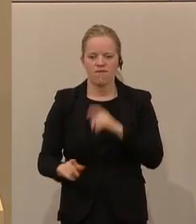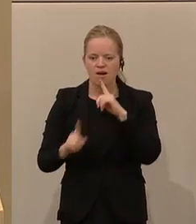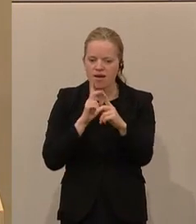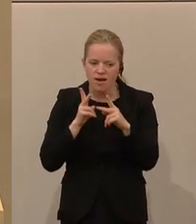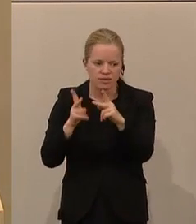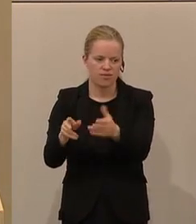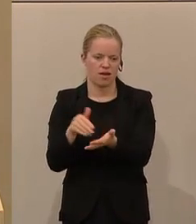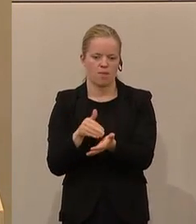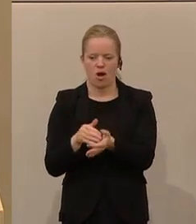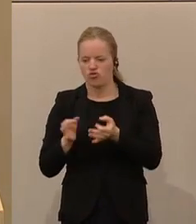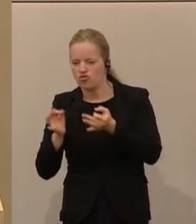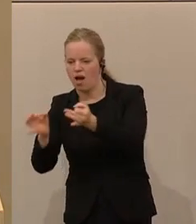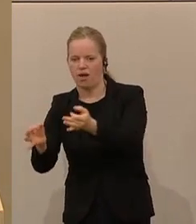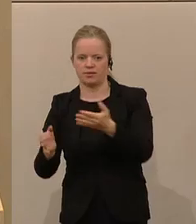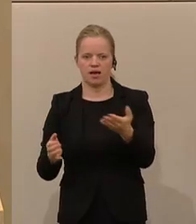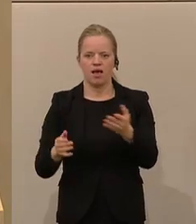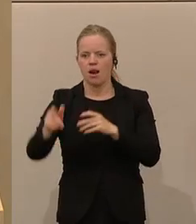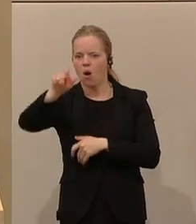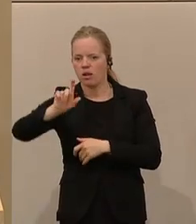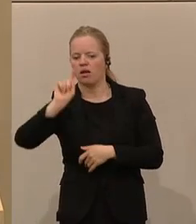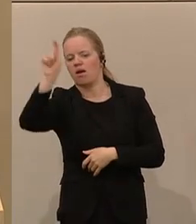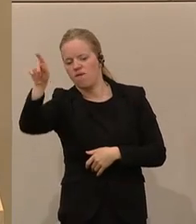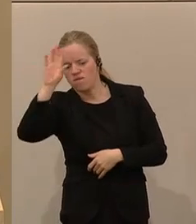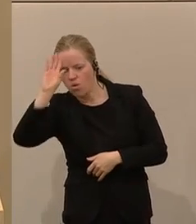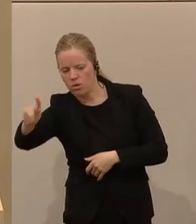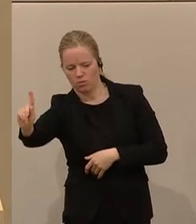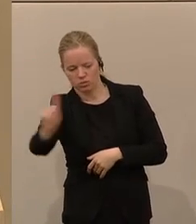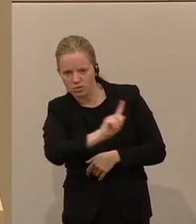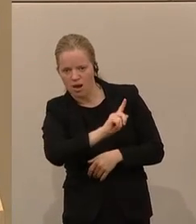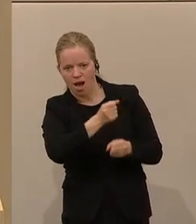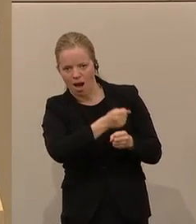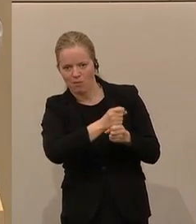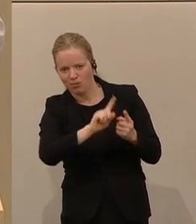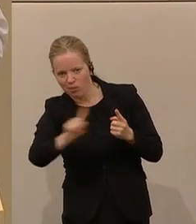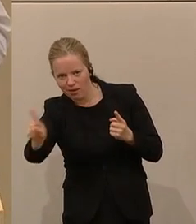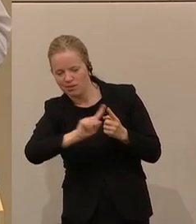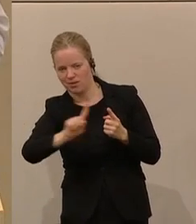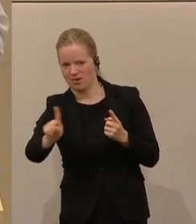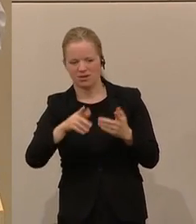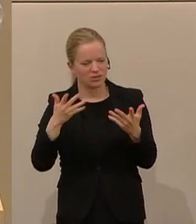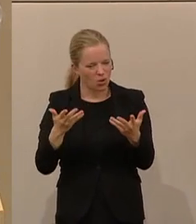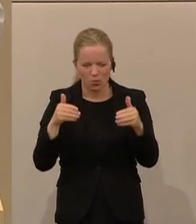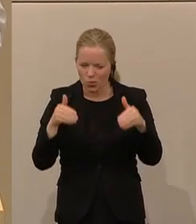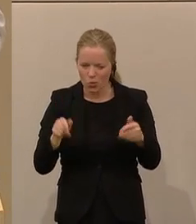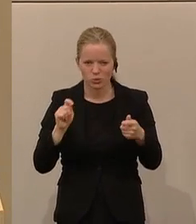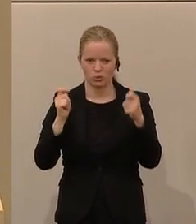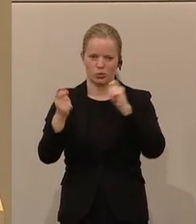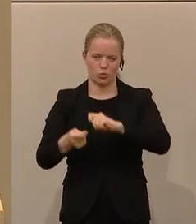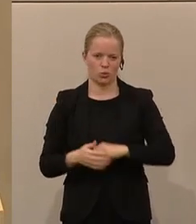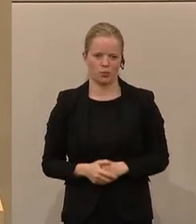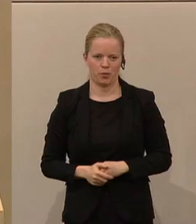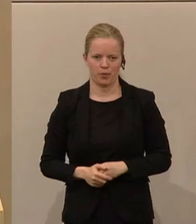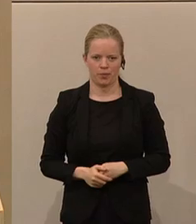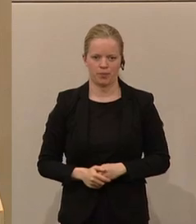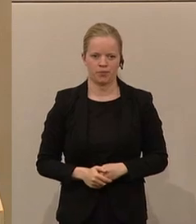braucht, dass Leute zur Arbeit pendeln müssen. Hier muss man etwas tun.